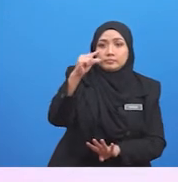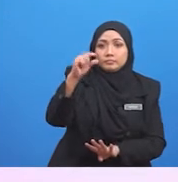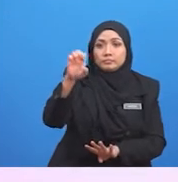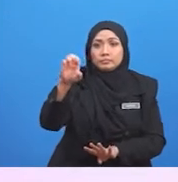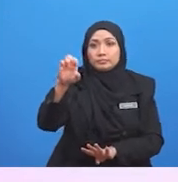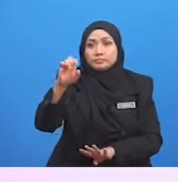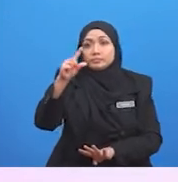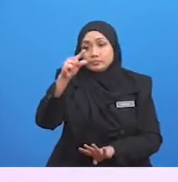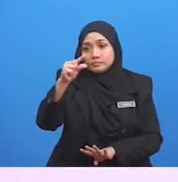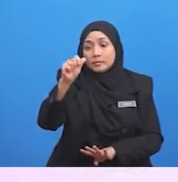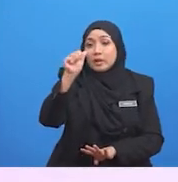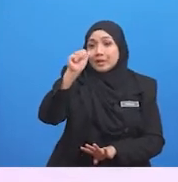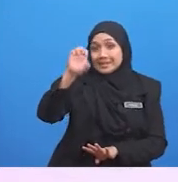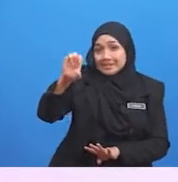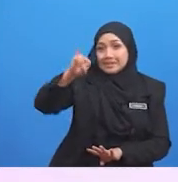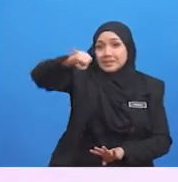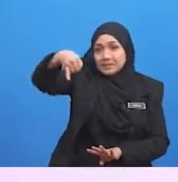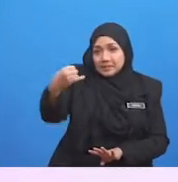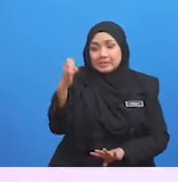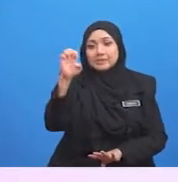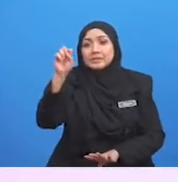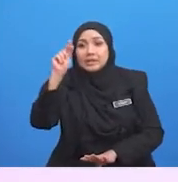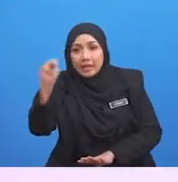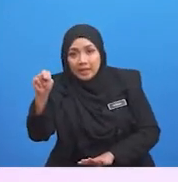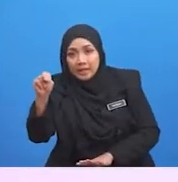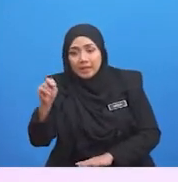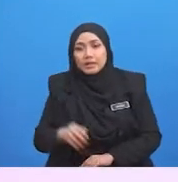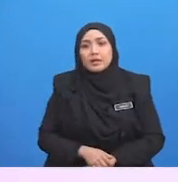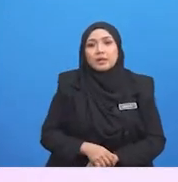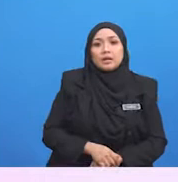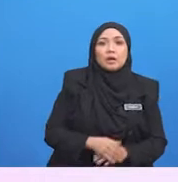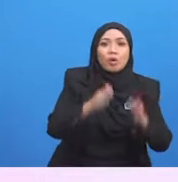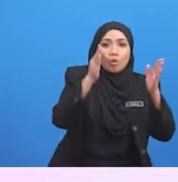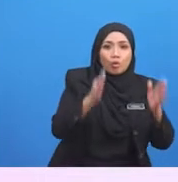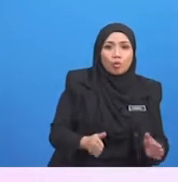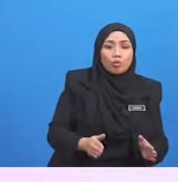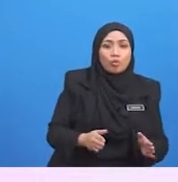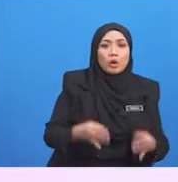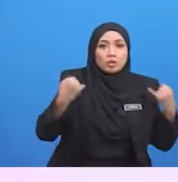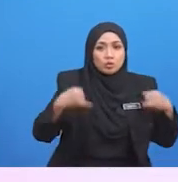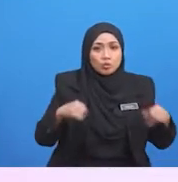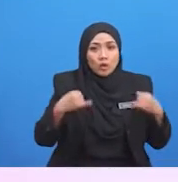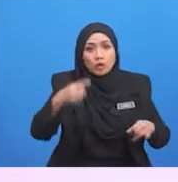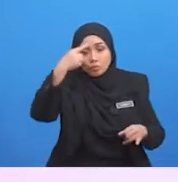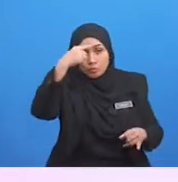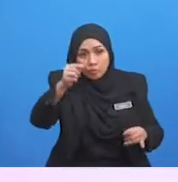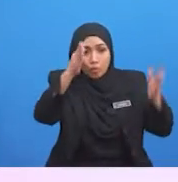pula ialah pihak yang menjual atau membeli bagi pihak orang lain dan mendapat komisen kerana